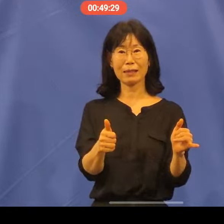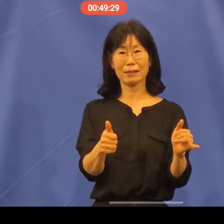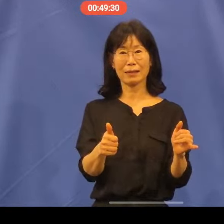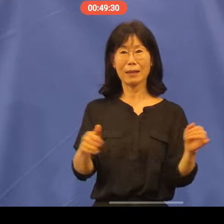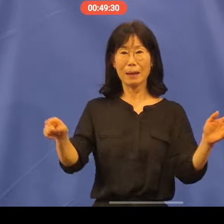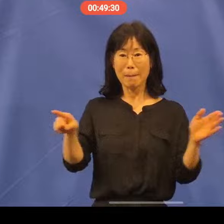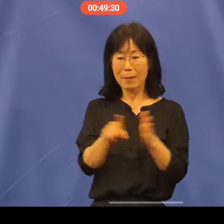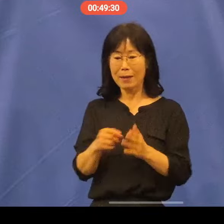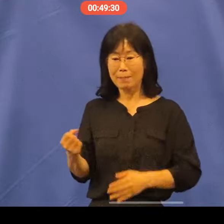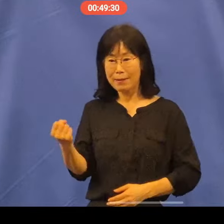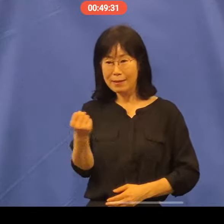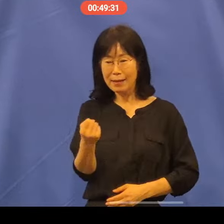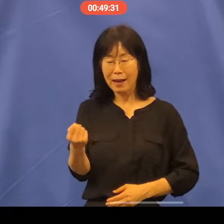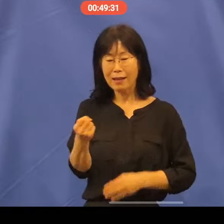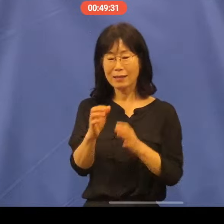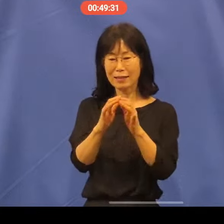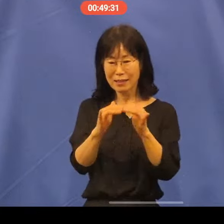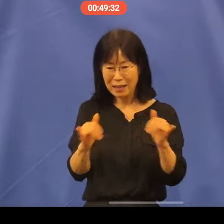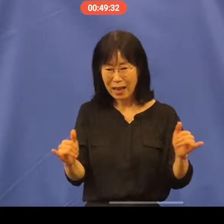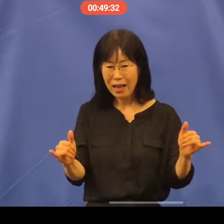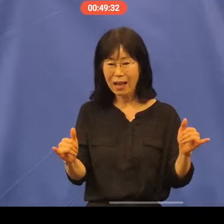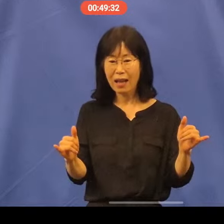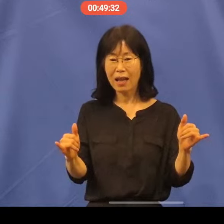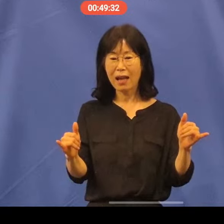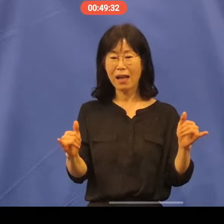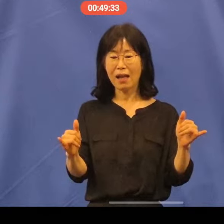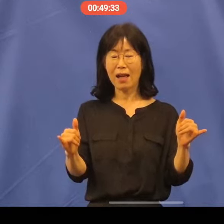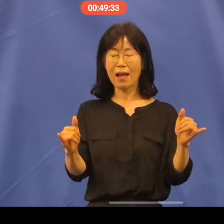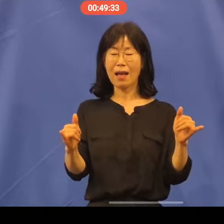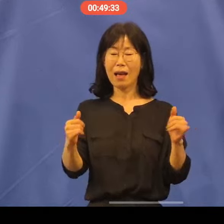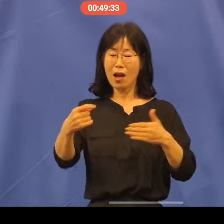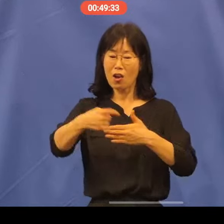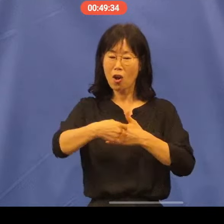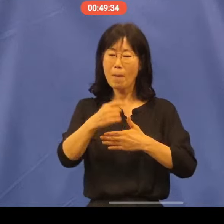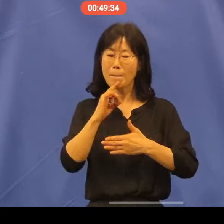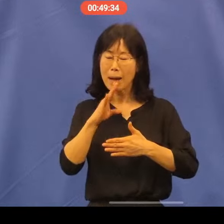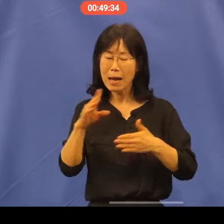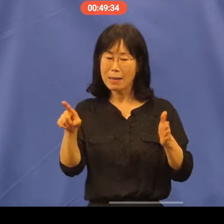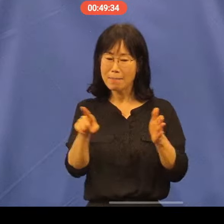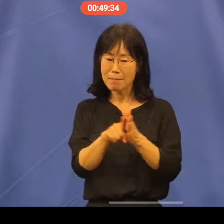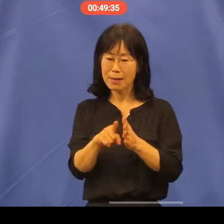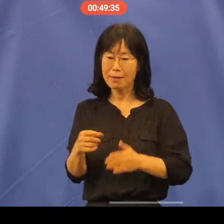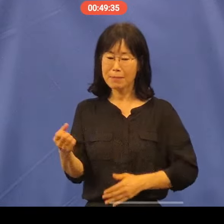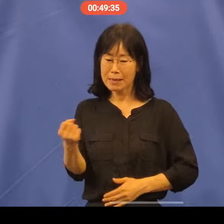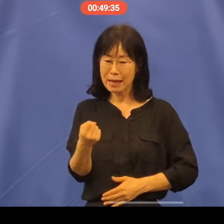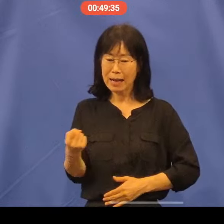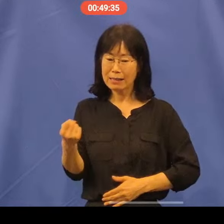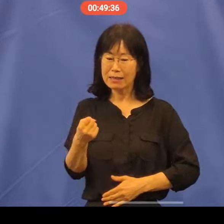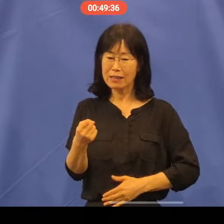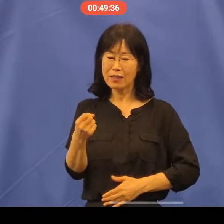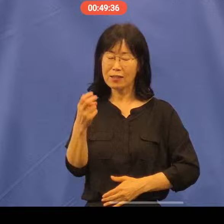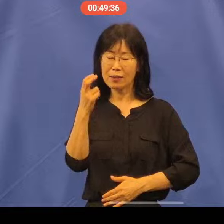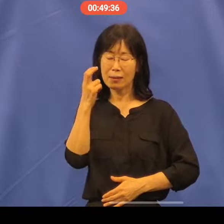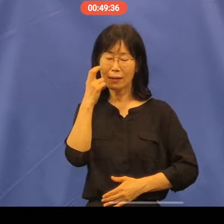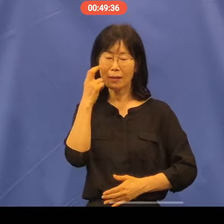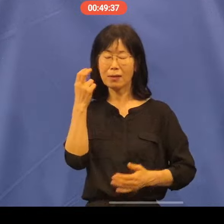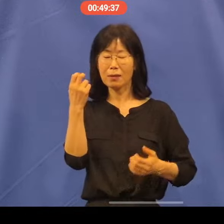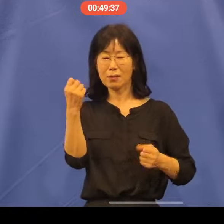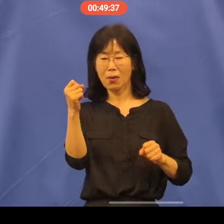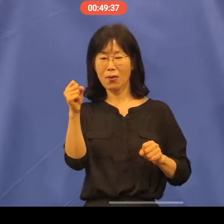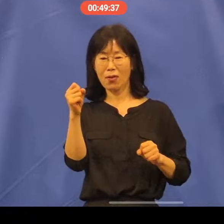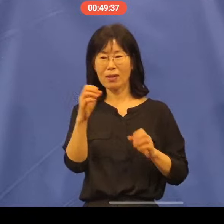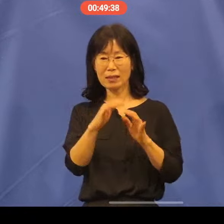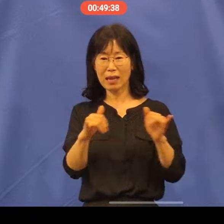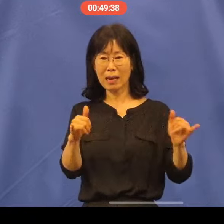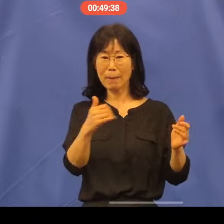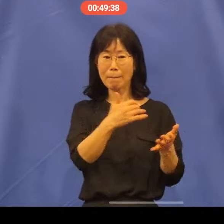믿음을 가지고 있는 것처럼 보이는 사람은 있는데 진짜 믿음을 가지고 있는 사람이 많지 않다는 거예요. 저는